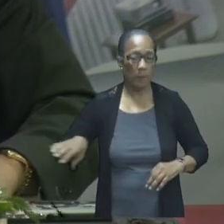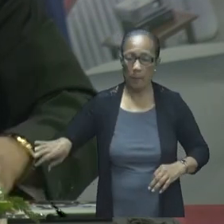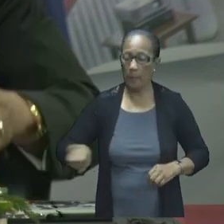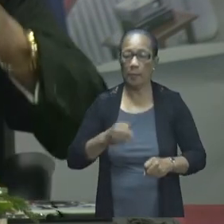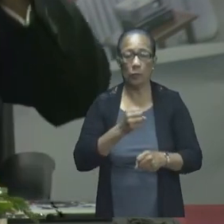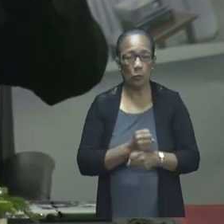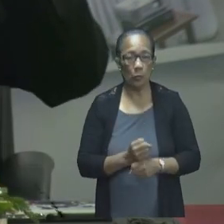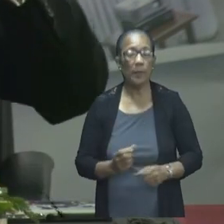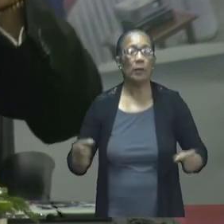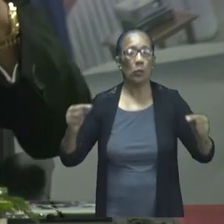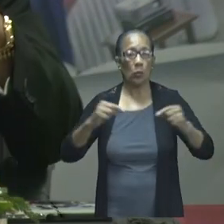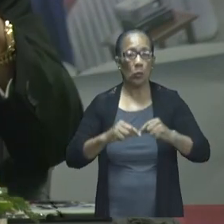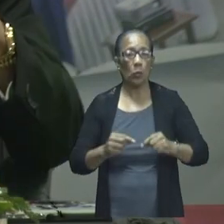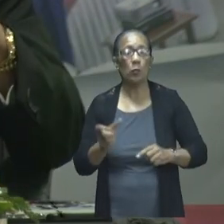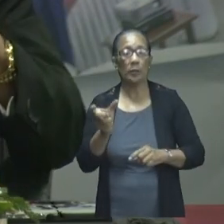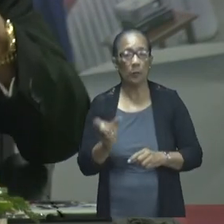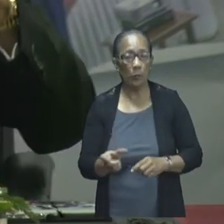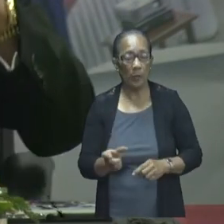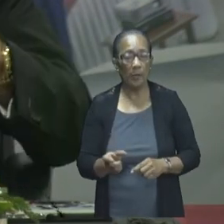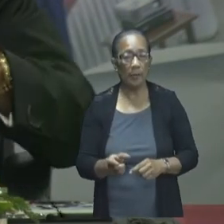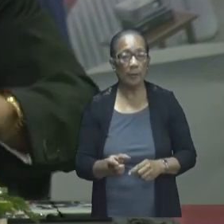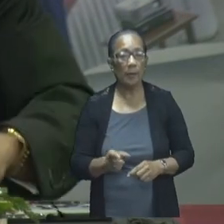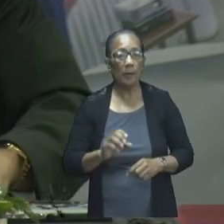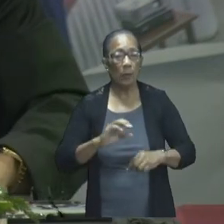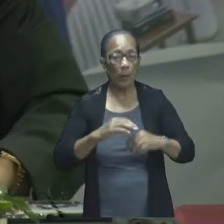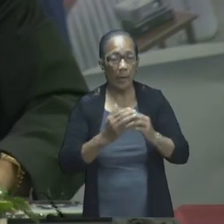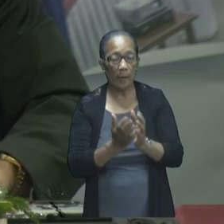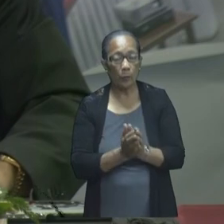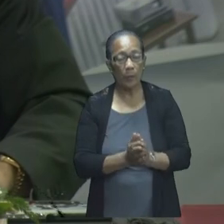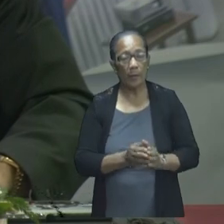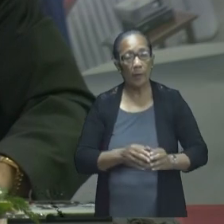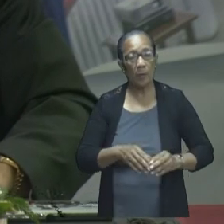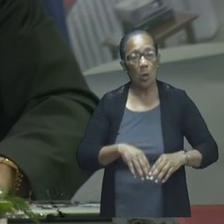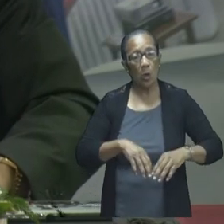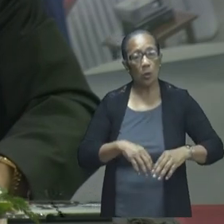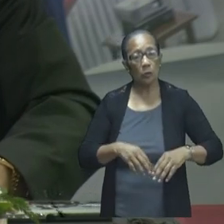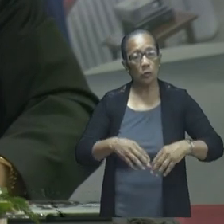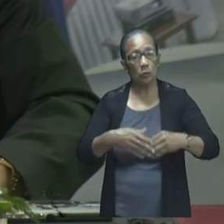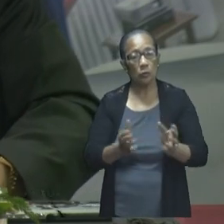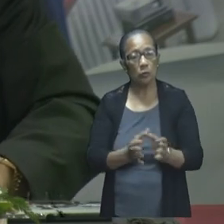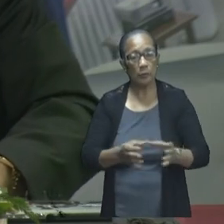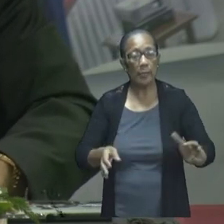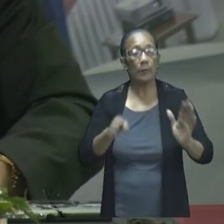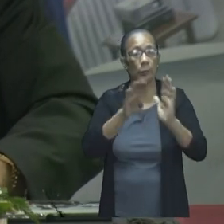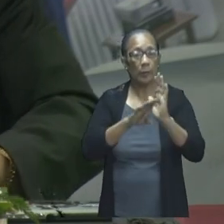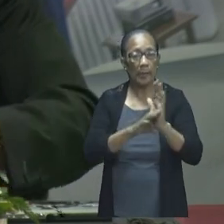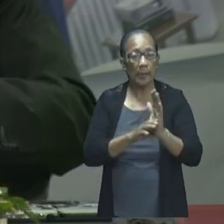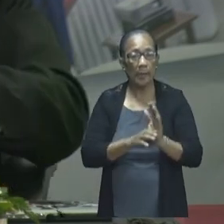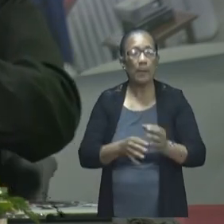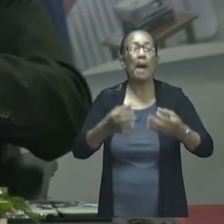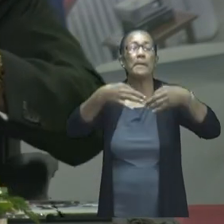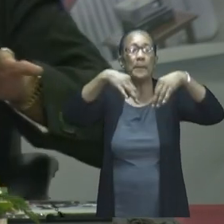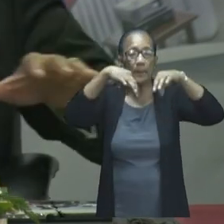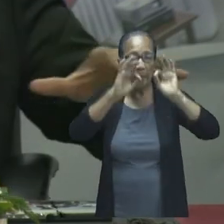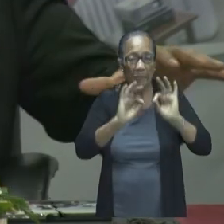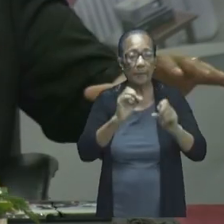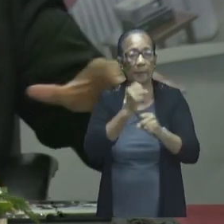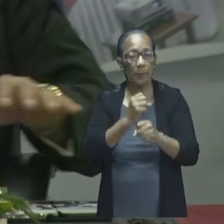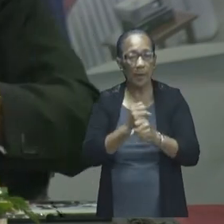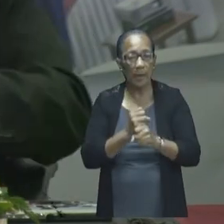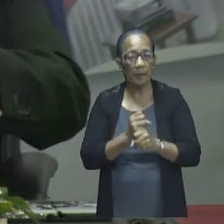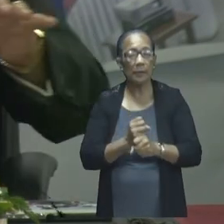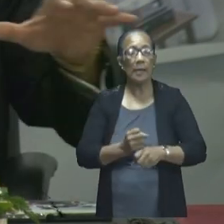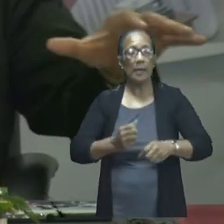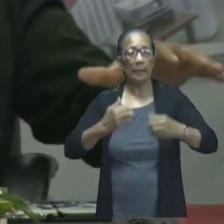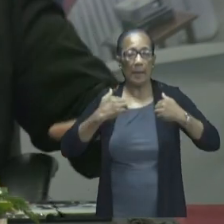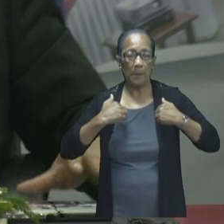waarbij we instrumentarium gaan neerzetten om een sociaal programma effectiever te gaan implementeren naar die sociaal zwakkeren